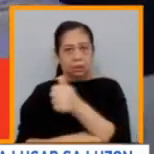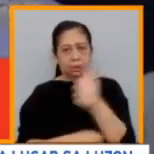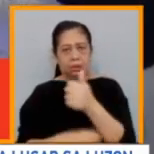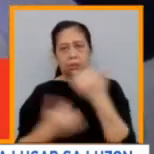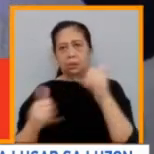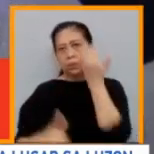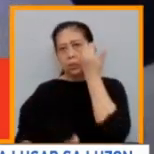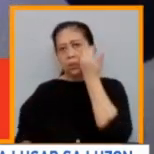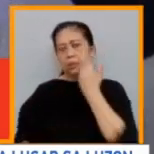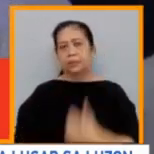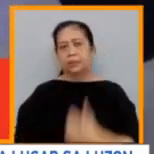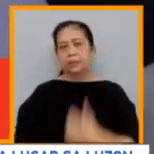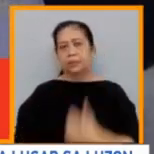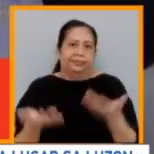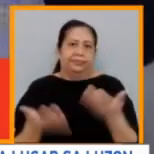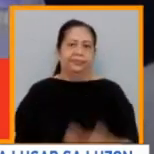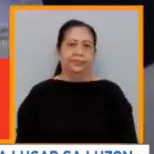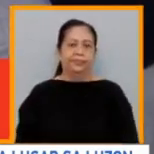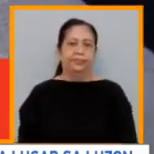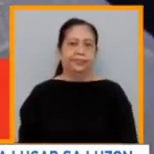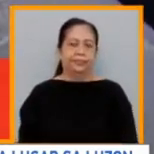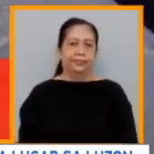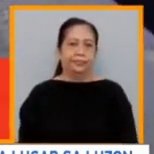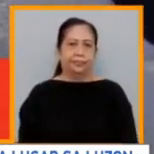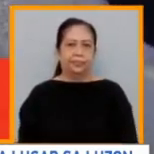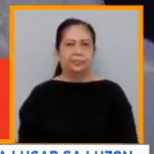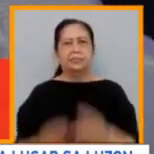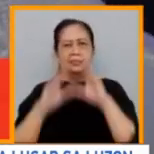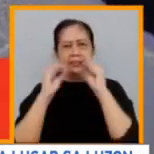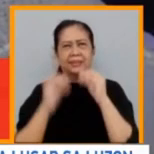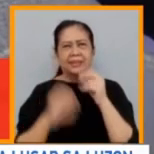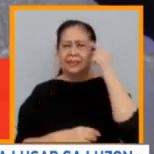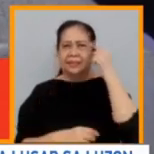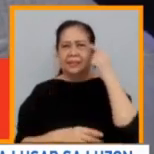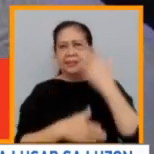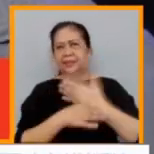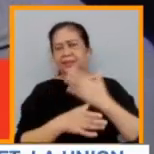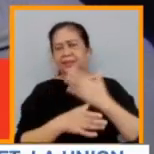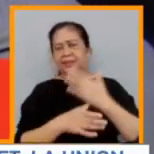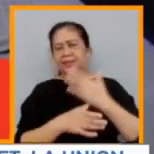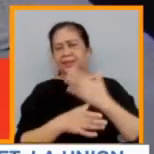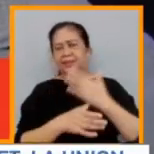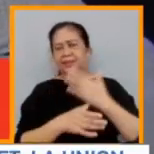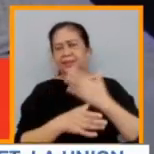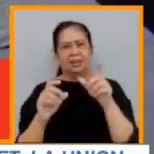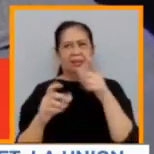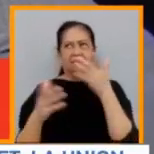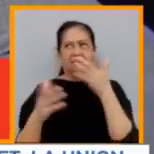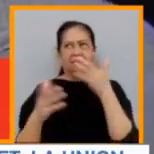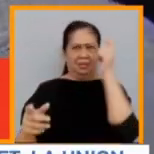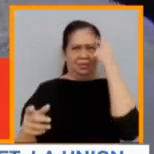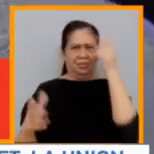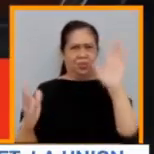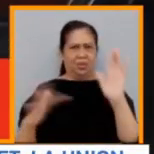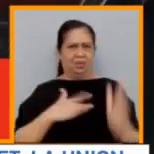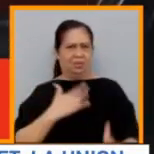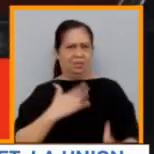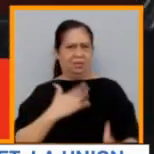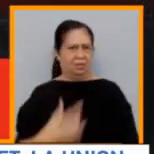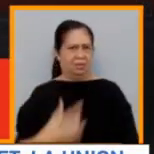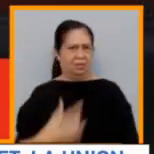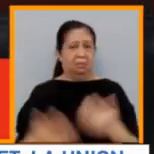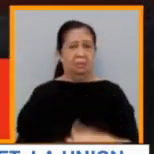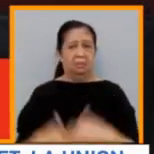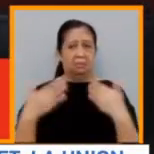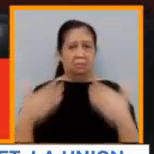Wala. Nakakalungkot ng isipin ba na ano? Parang walang pakiramdam naman, di ba? Parang wala lang.